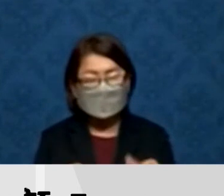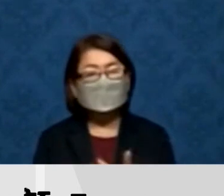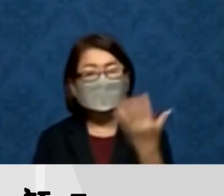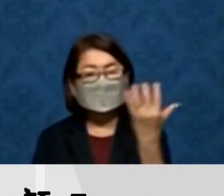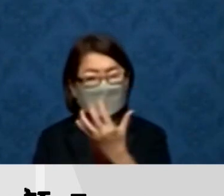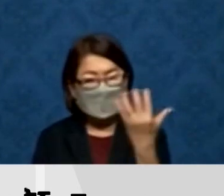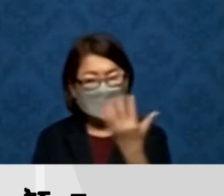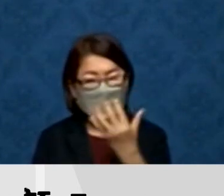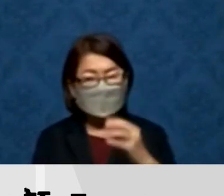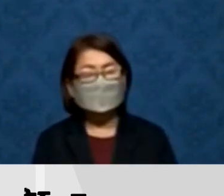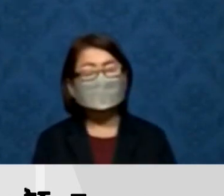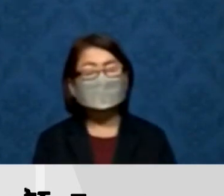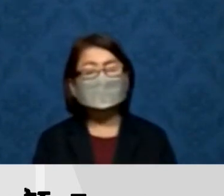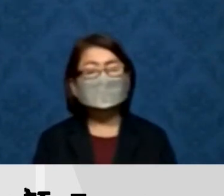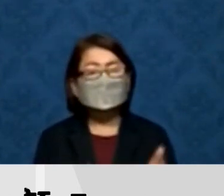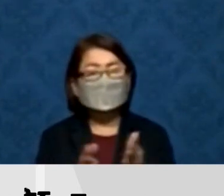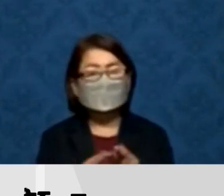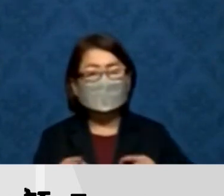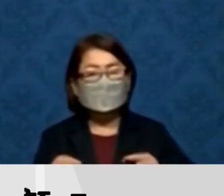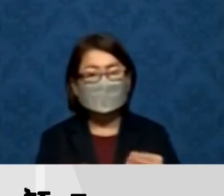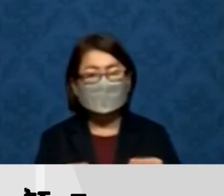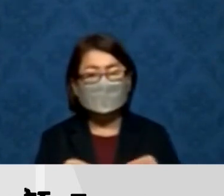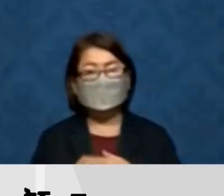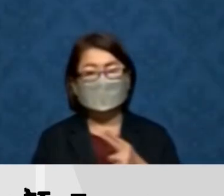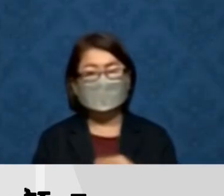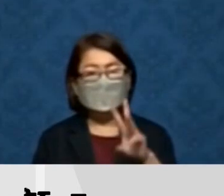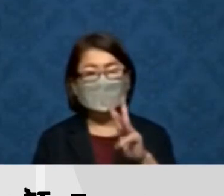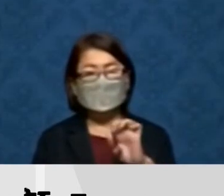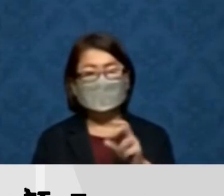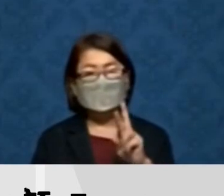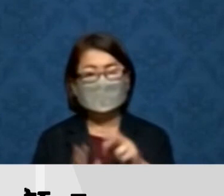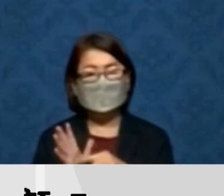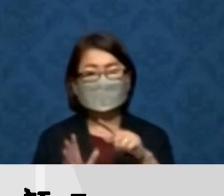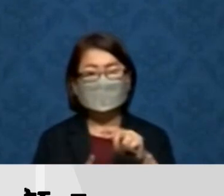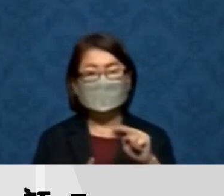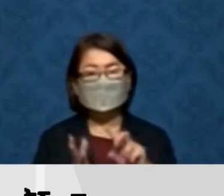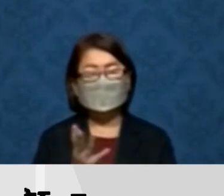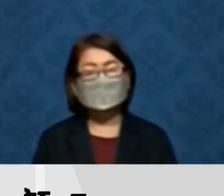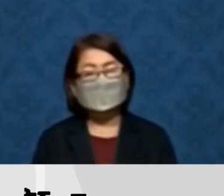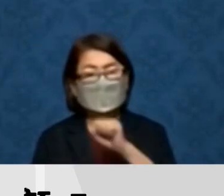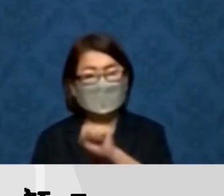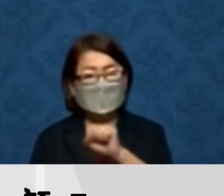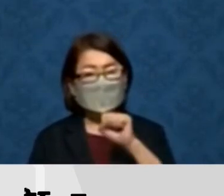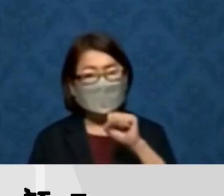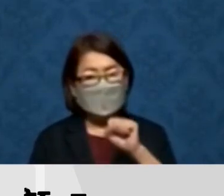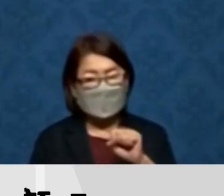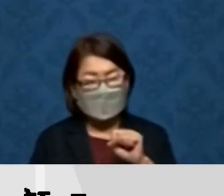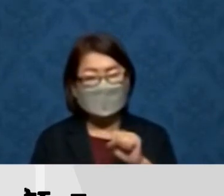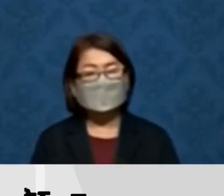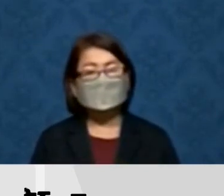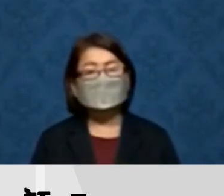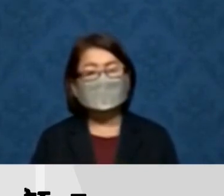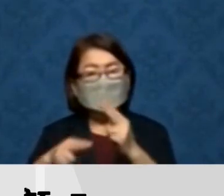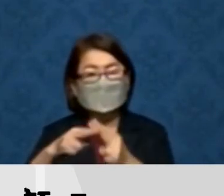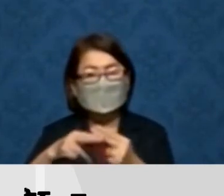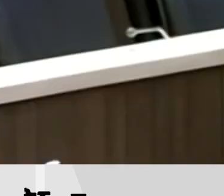ยกให้กระทรวงของเขาเนี่ยเป็นหน่วยงานที่ทุจริตน้อยที่สุดดีที่สุด ครับแต่เขาไม่ได้โต้ประเด็นที่เขาบอกว่